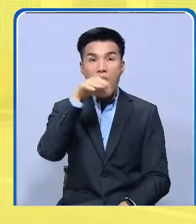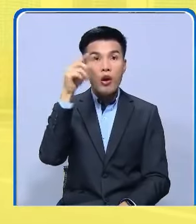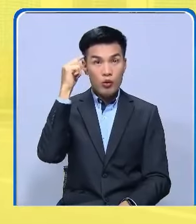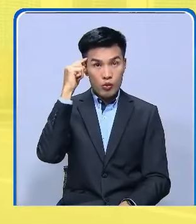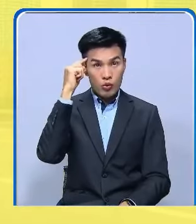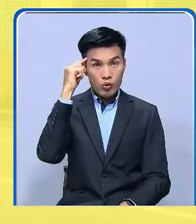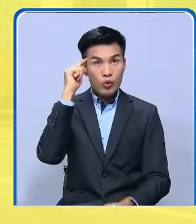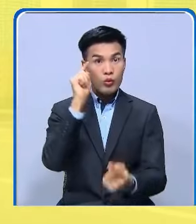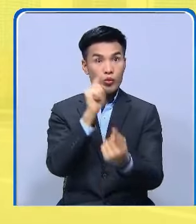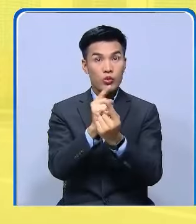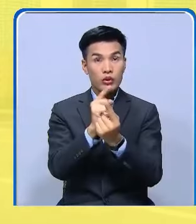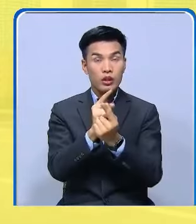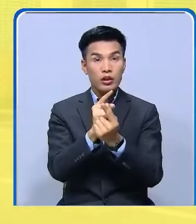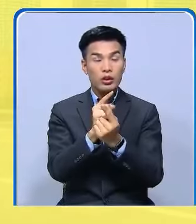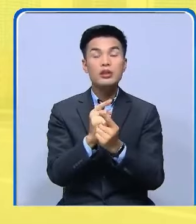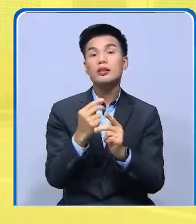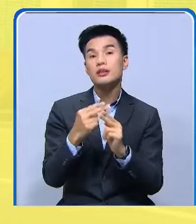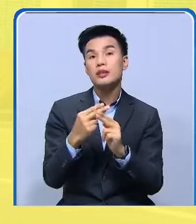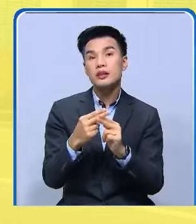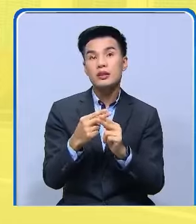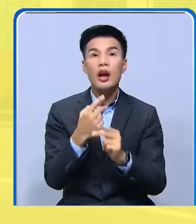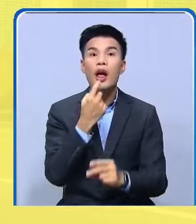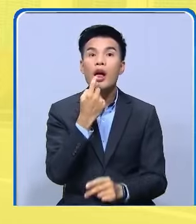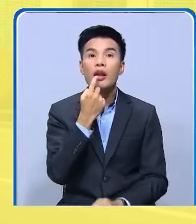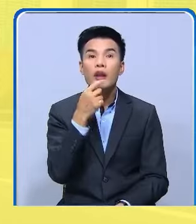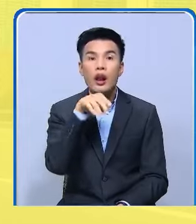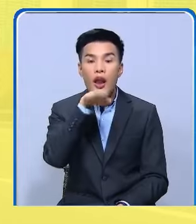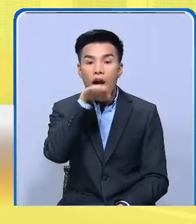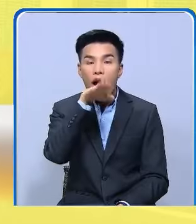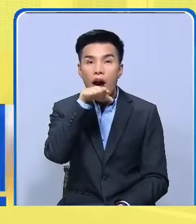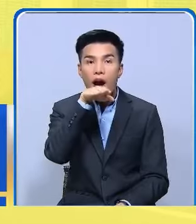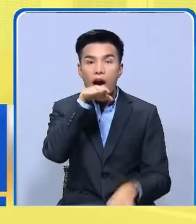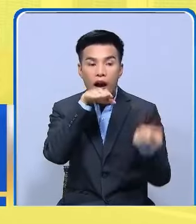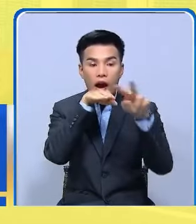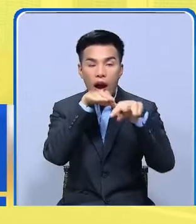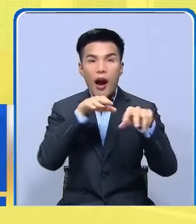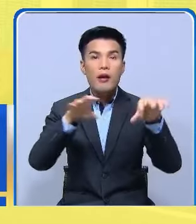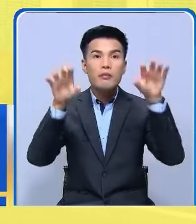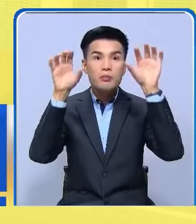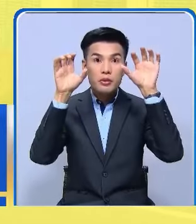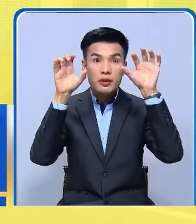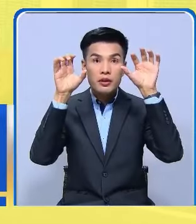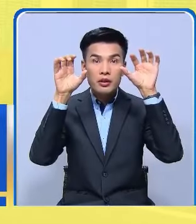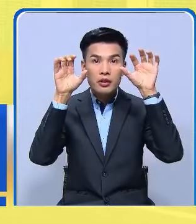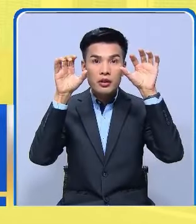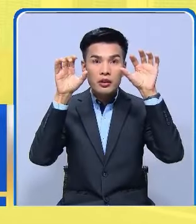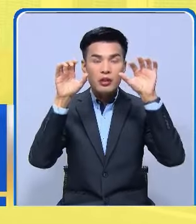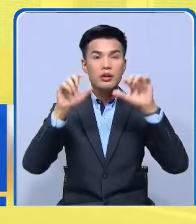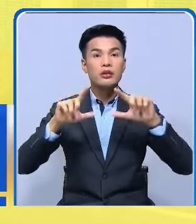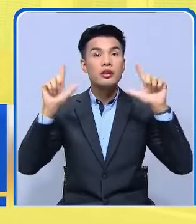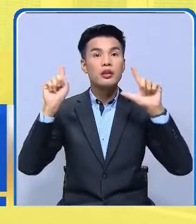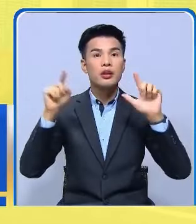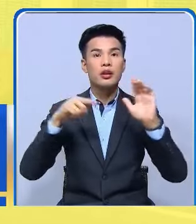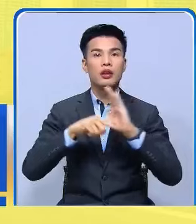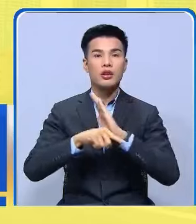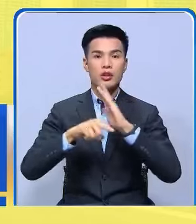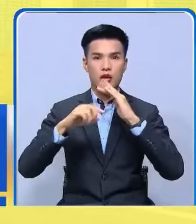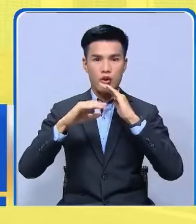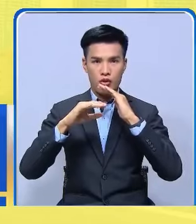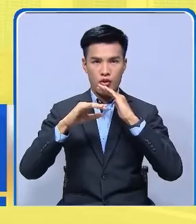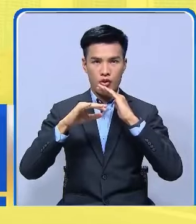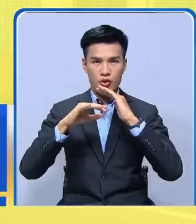เขาจะรู้จักดีเขาบอกฉายาใช้ลิ้นสะบัดล่าผี อ ่ะเขาบอกเป็นคนดังที่ระยองนะคะแล้วเดี๋ยว